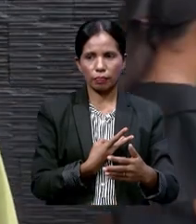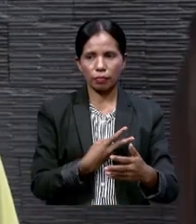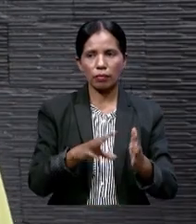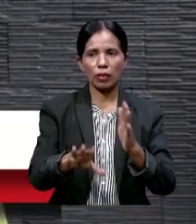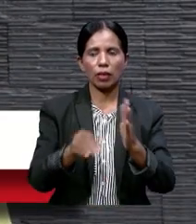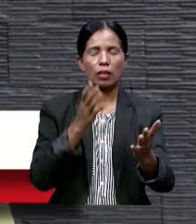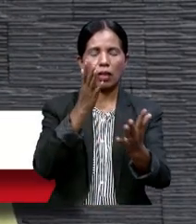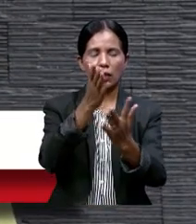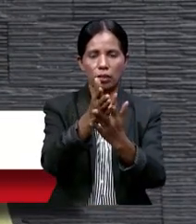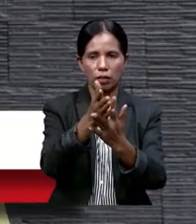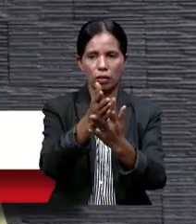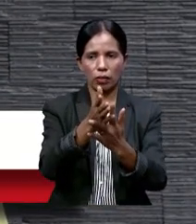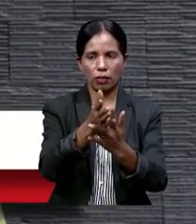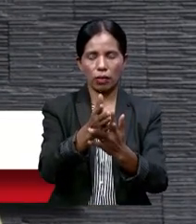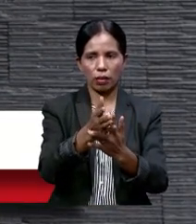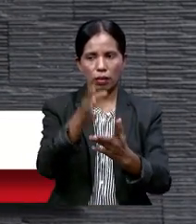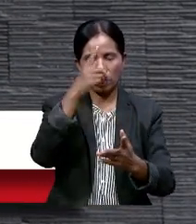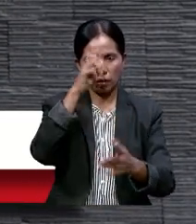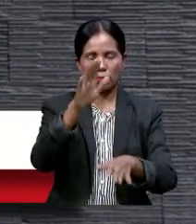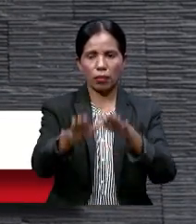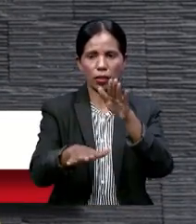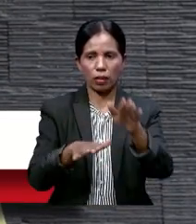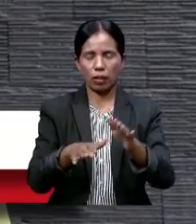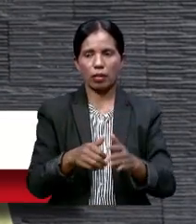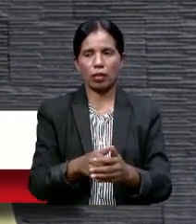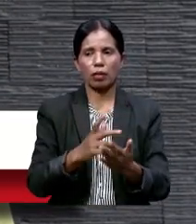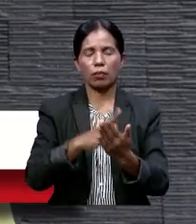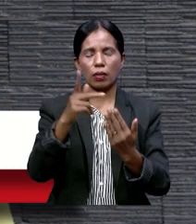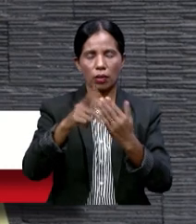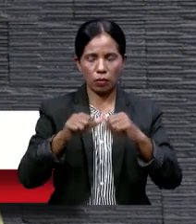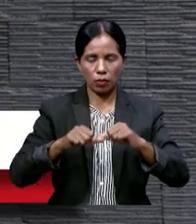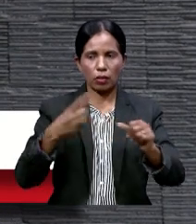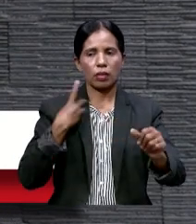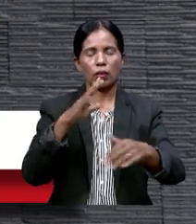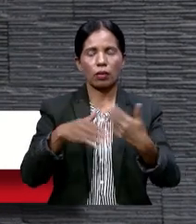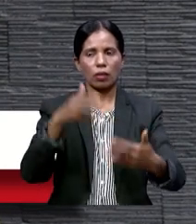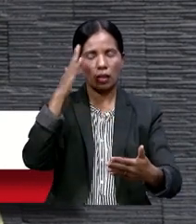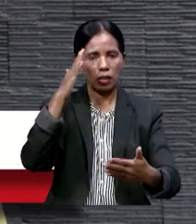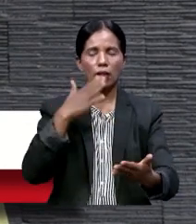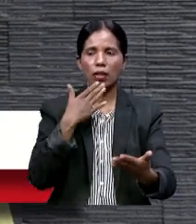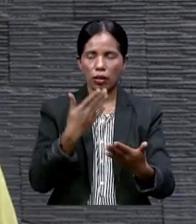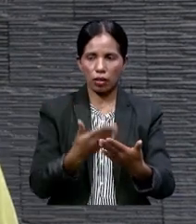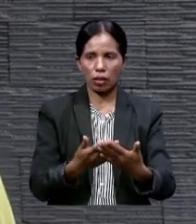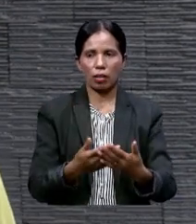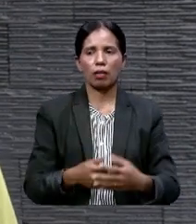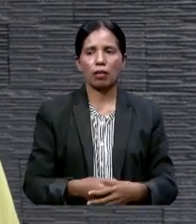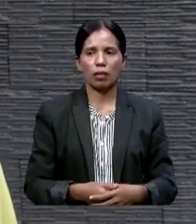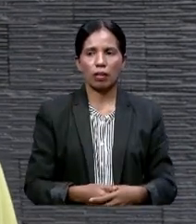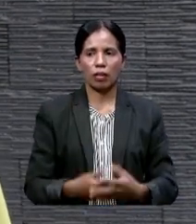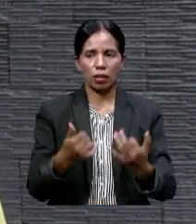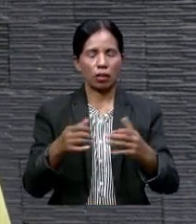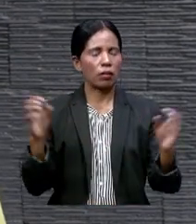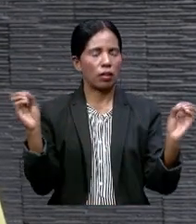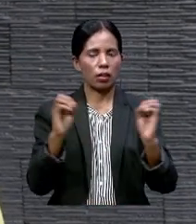hetar asesu ita tamba lao i programa ne lao ita hutu hatian kata buat ne dia masa kali jane maklai